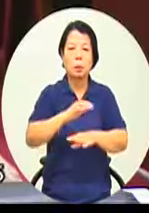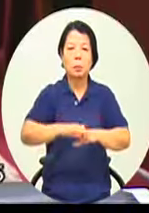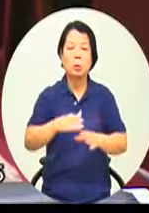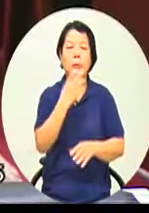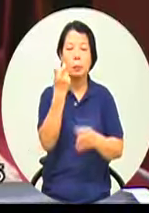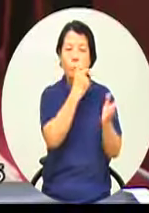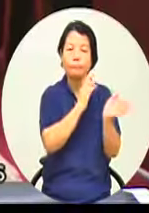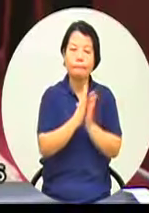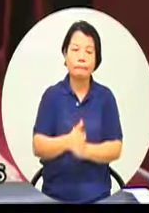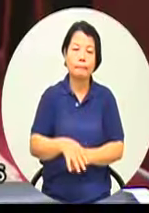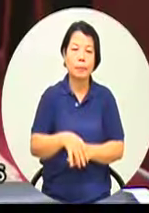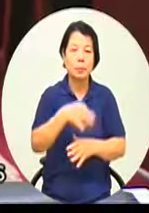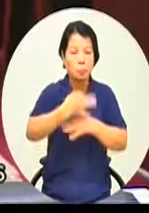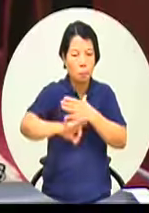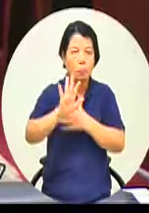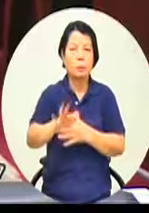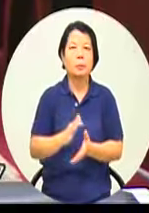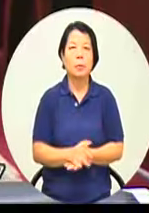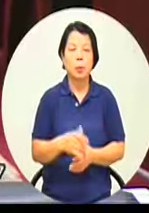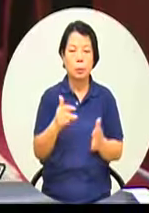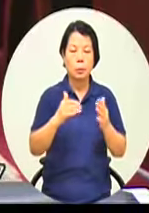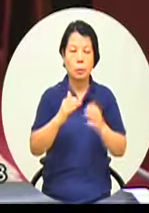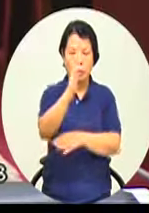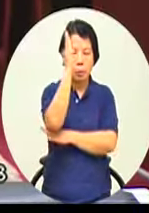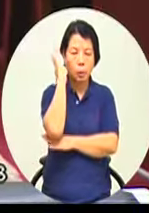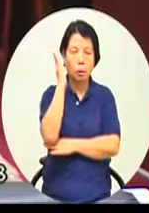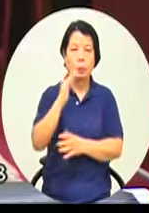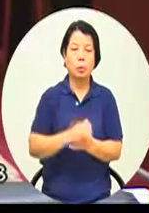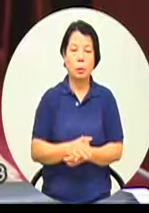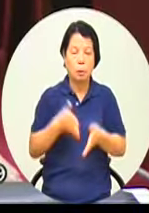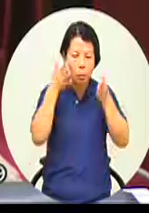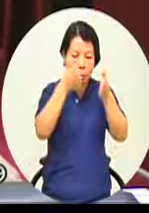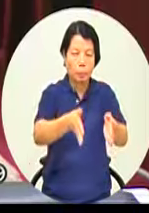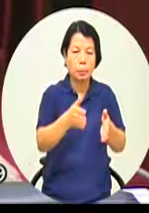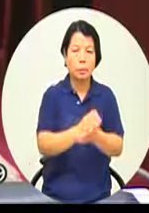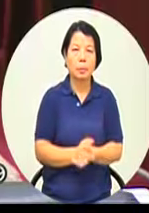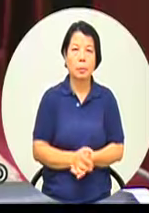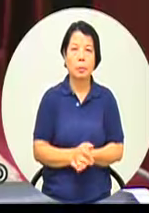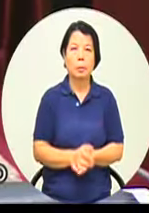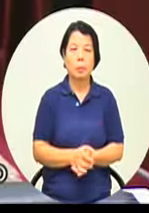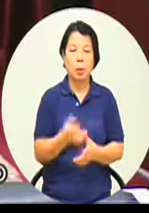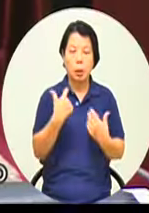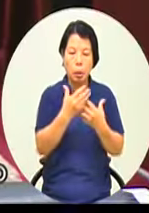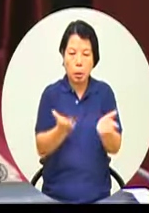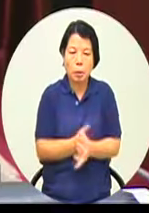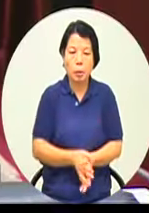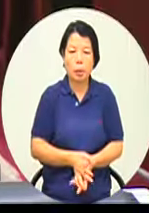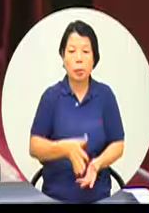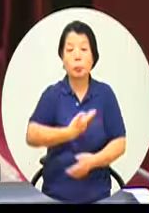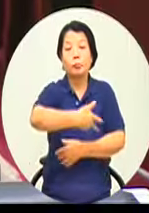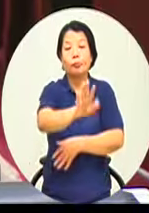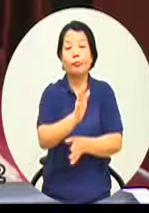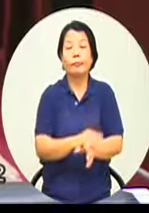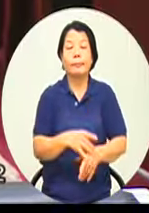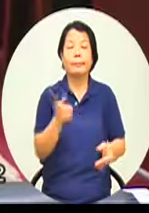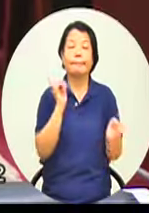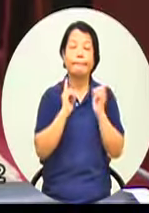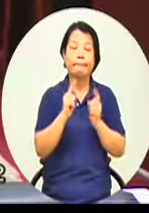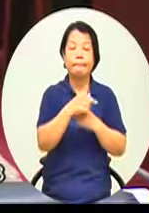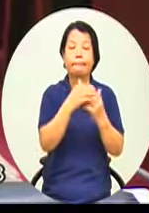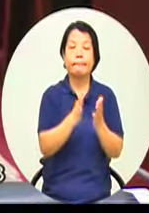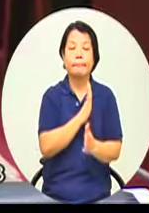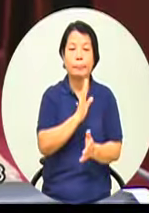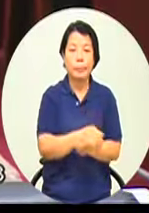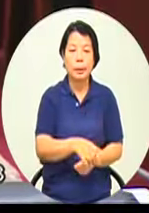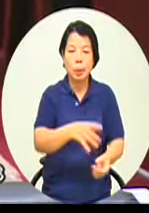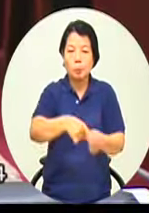了问题，还有我们的政府可能针对这个部分，我们还是纵容这些人获取暴利，让很多的消